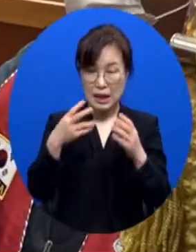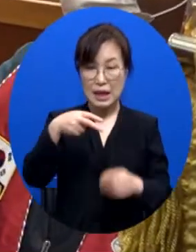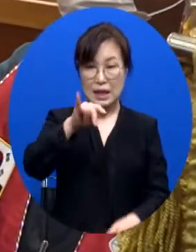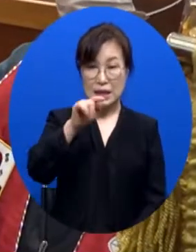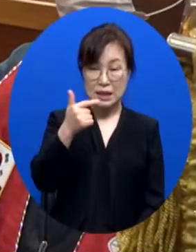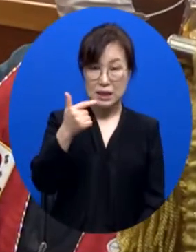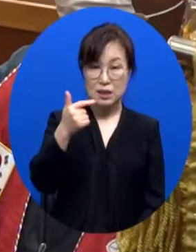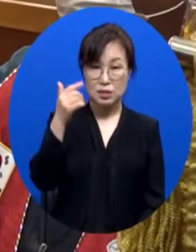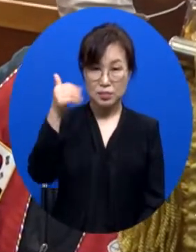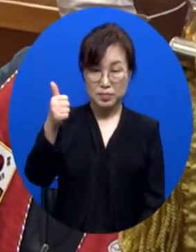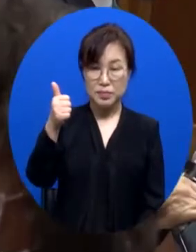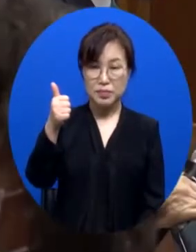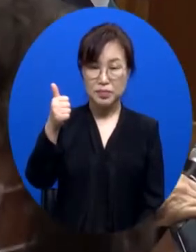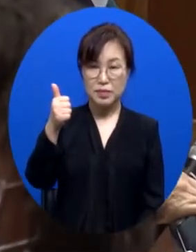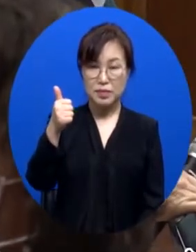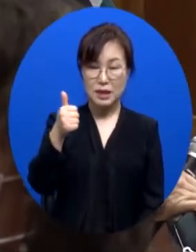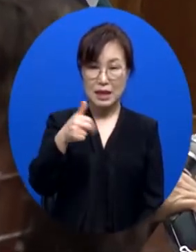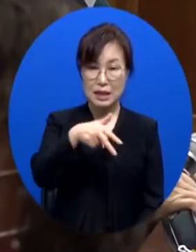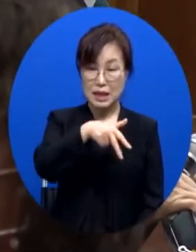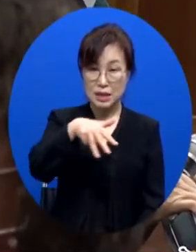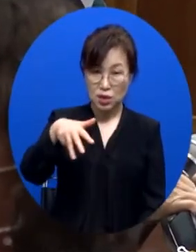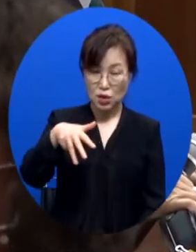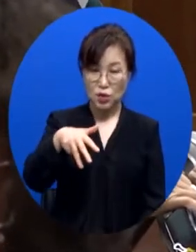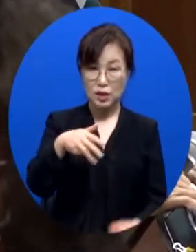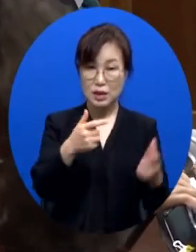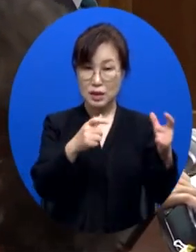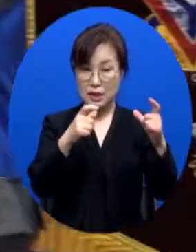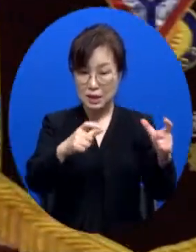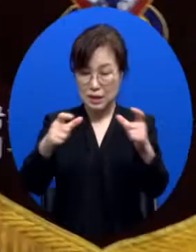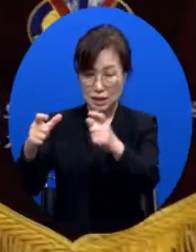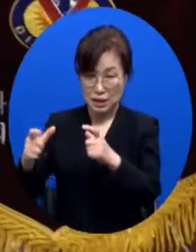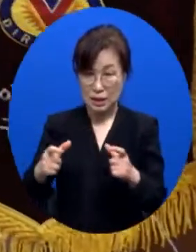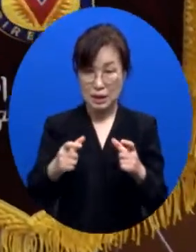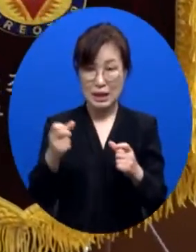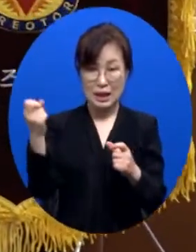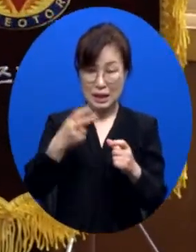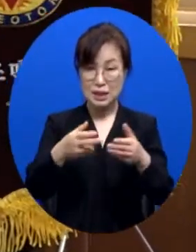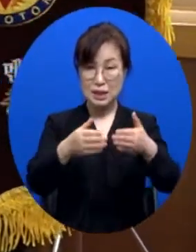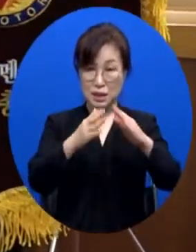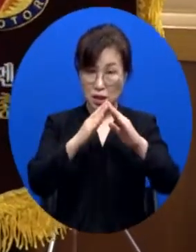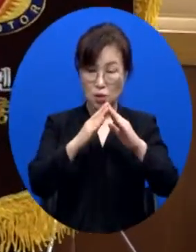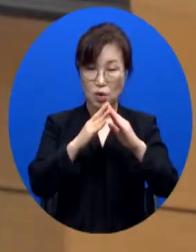장로는 제천, 단양 등 충북 북지방 5개 클럽을 다시 만들어